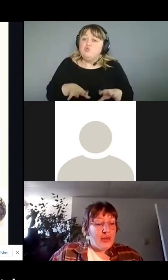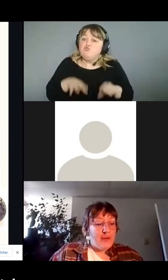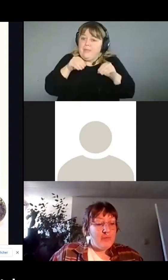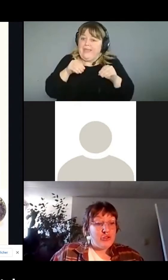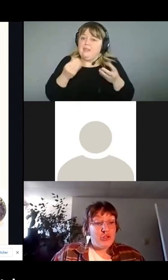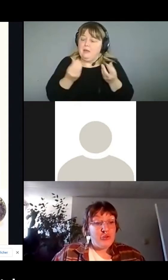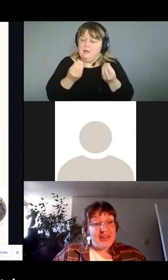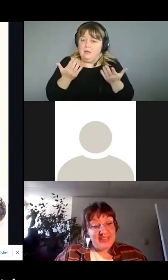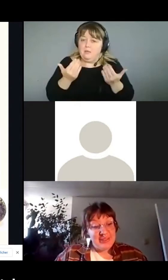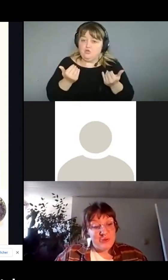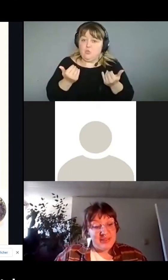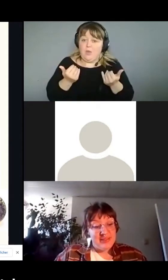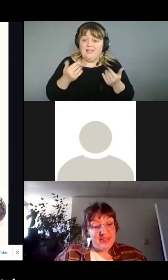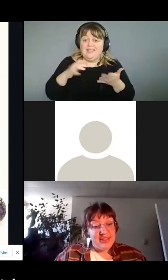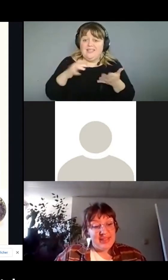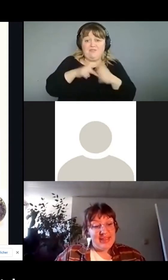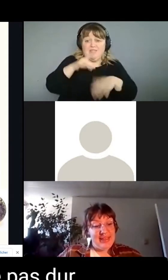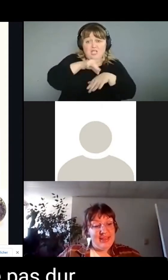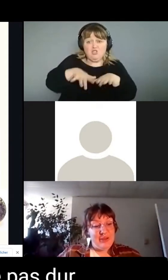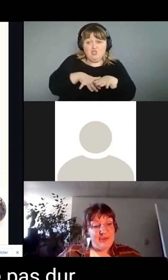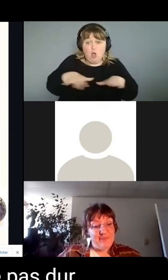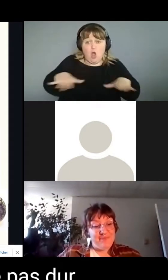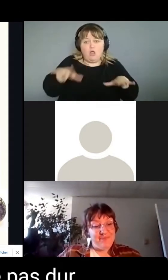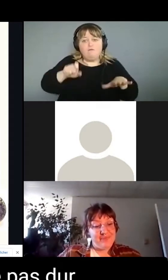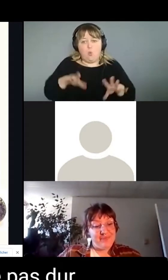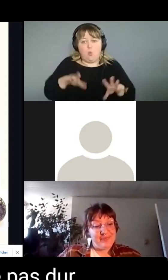donc, le sol doit rester humide et